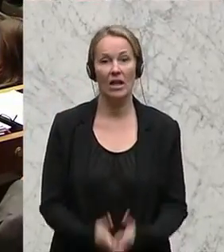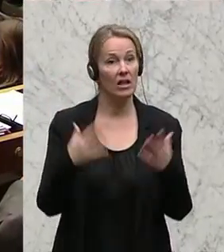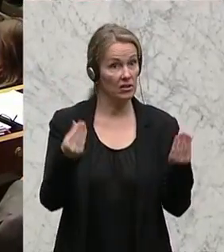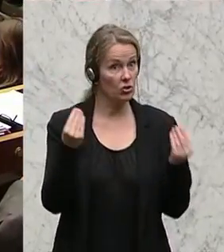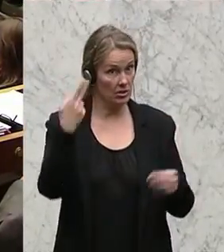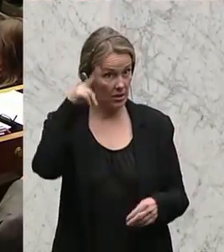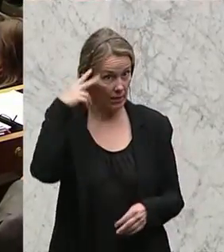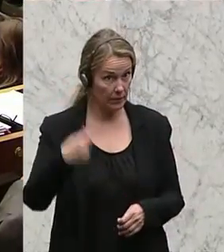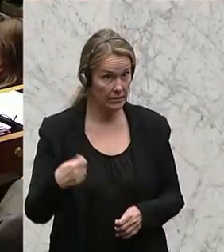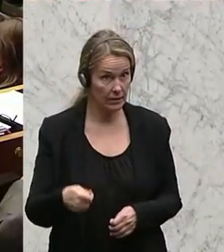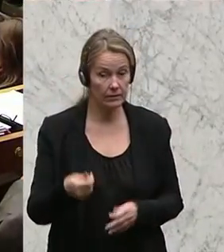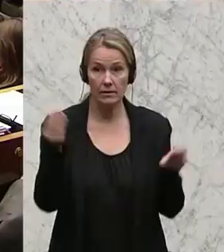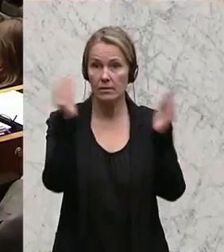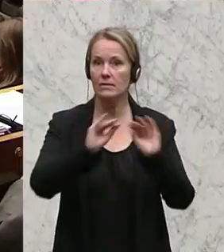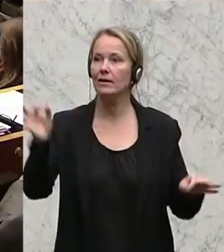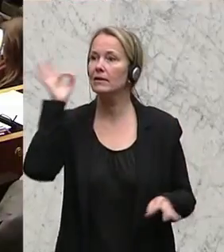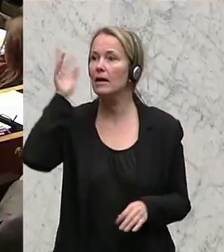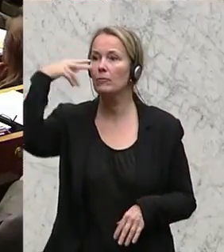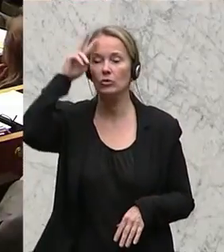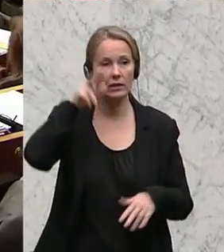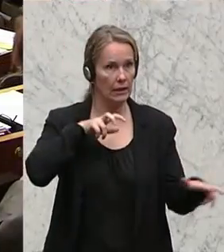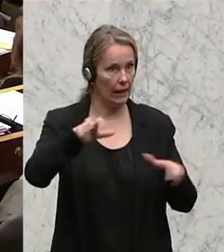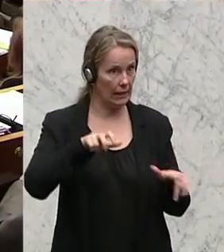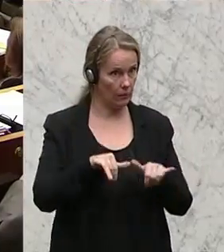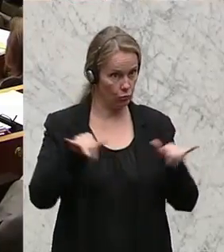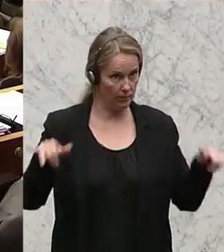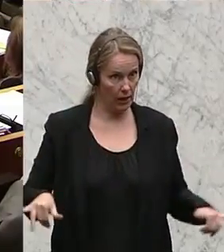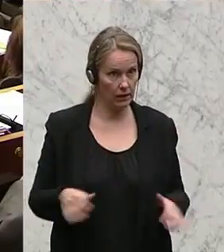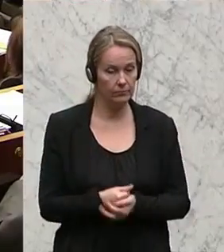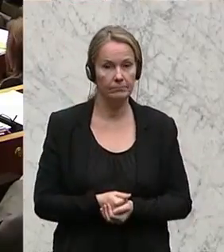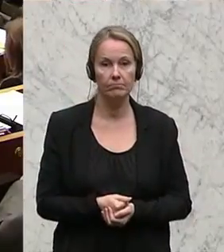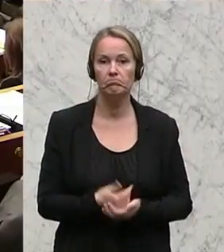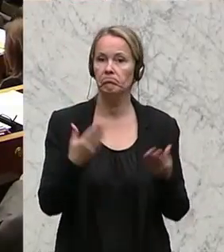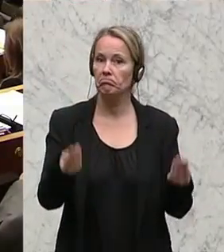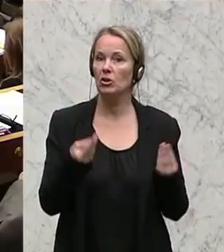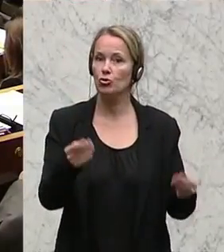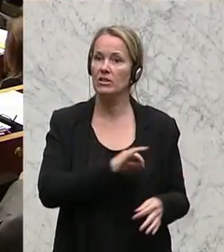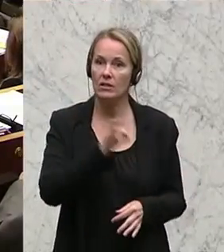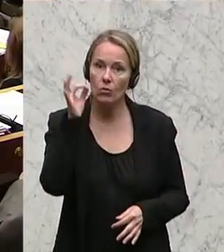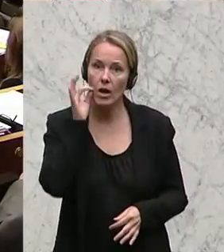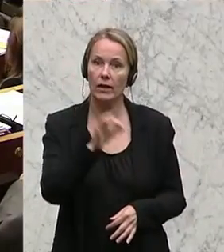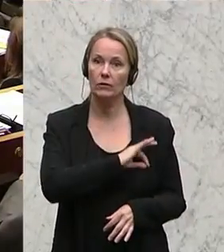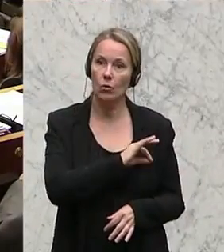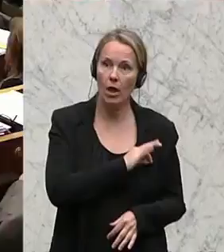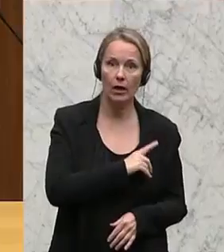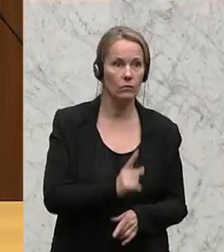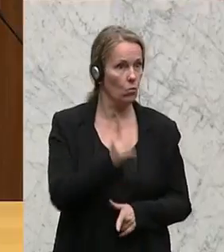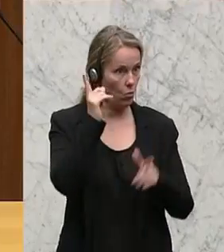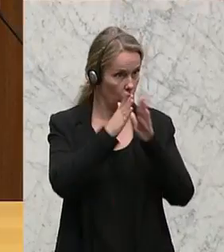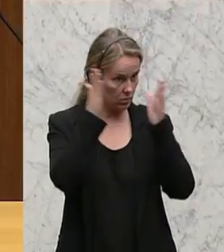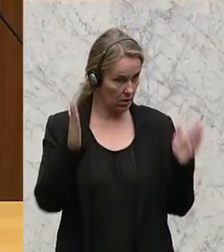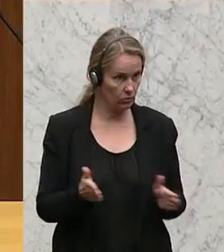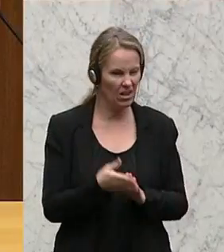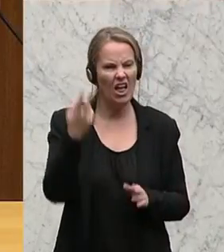Geschätzter Herr Präsident, sehr geehrte Damen und Herren auf der Regierungsbank, geschätzte Kolleginnen und Kollegen, Hohes Haus,